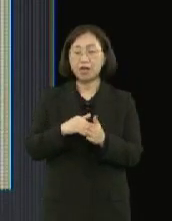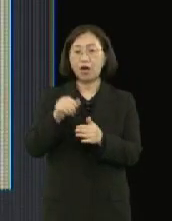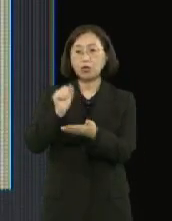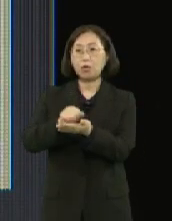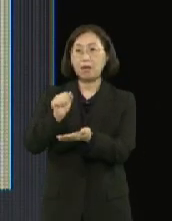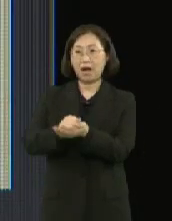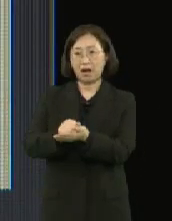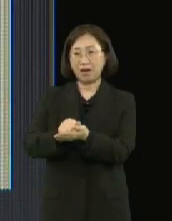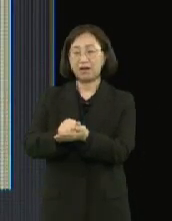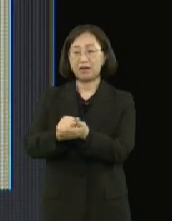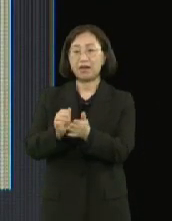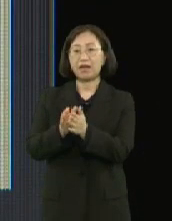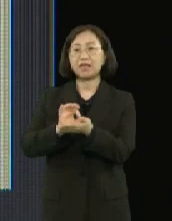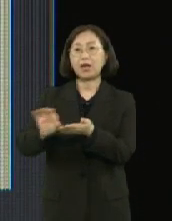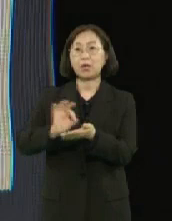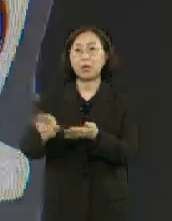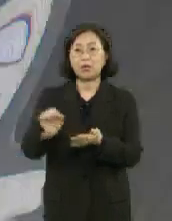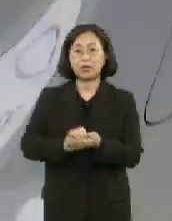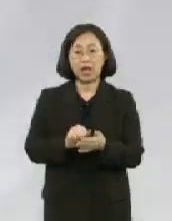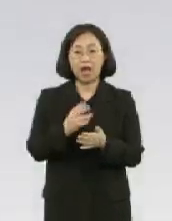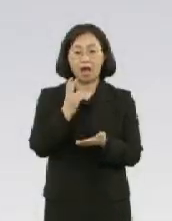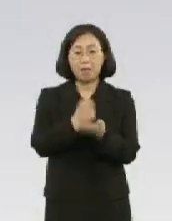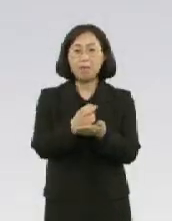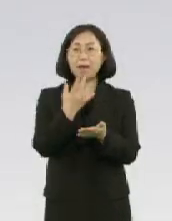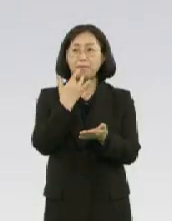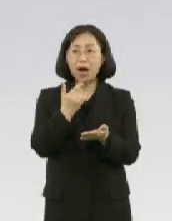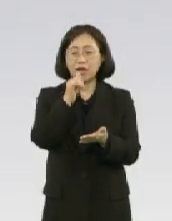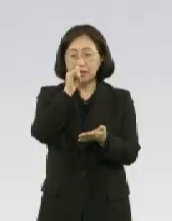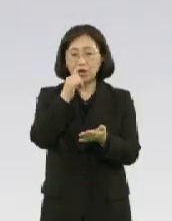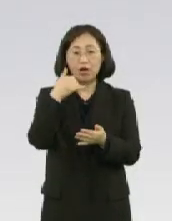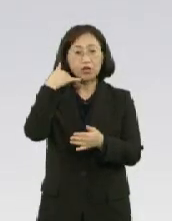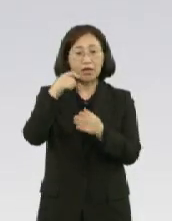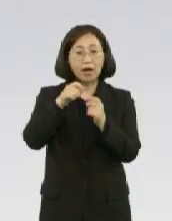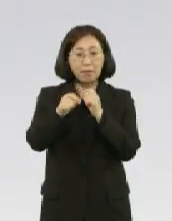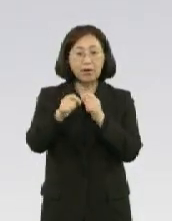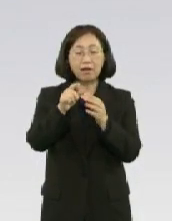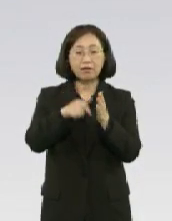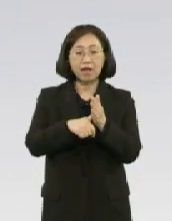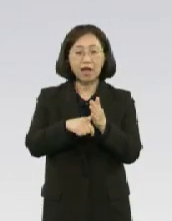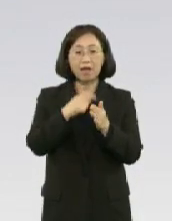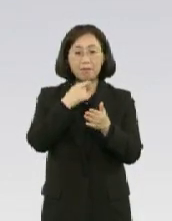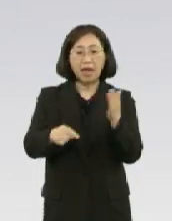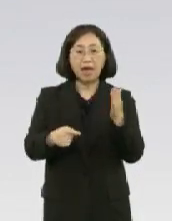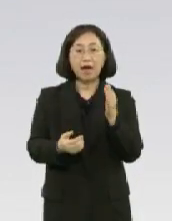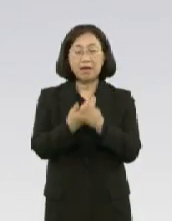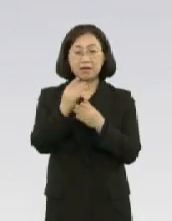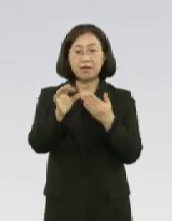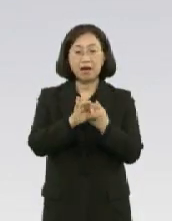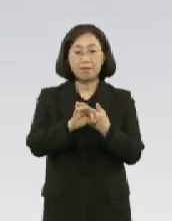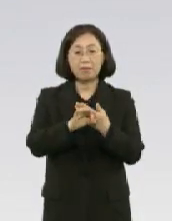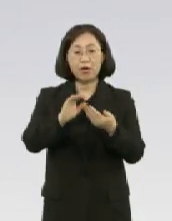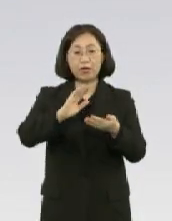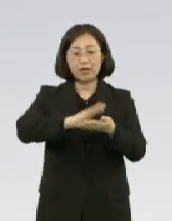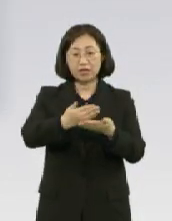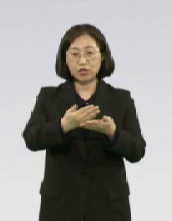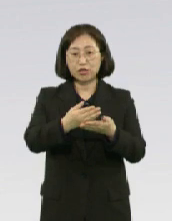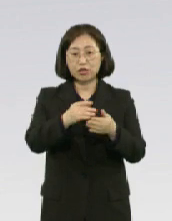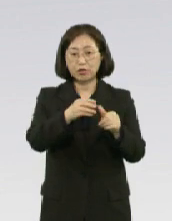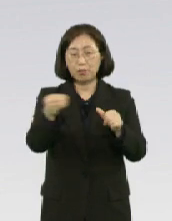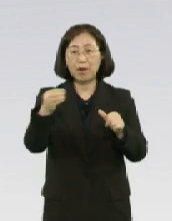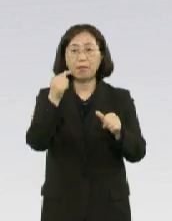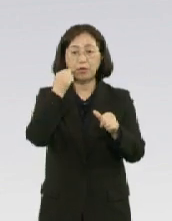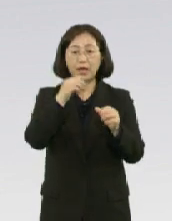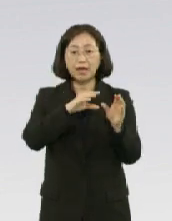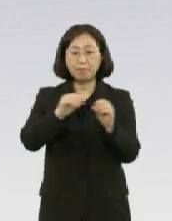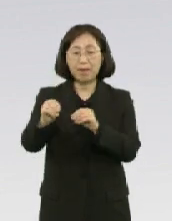법에 맹점이 있었습니다. 현행법상 보이스피싱의 경우 피해가 발생하면 입금 계좌에서 돈을 인출하지